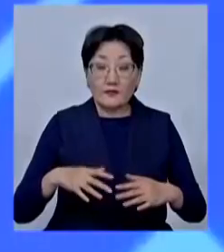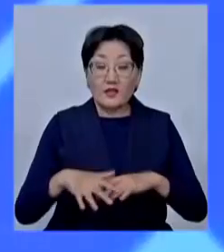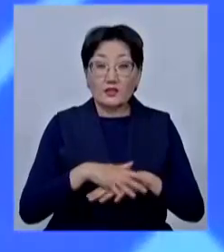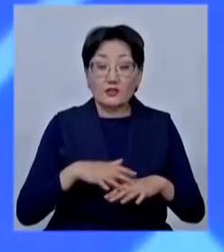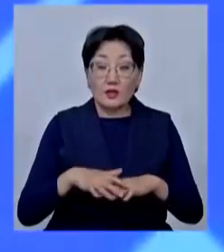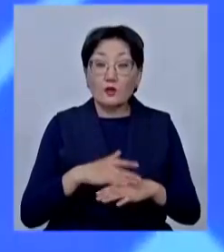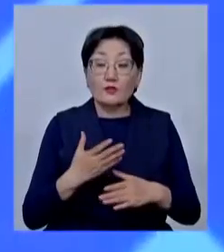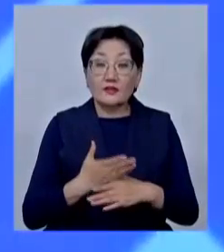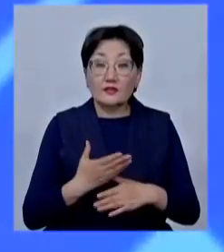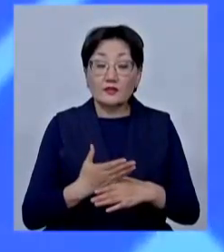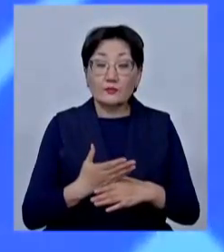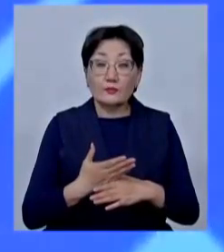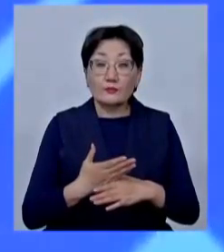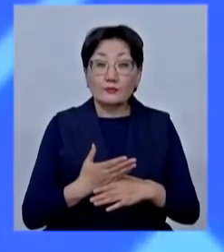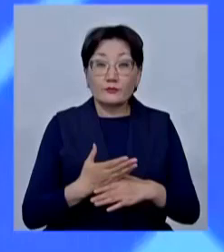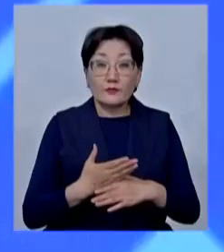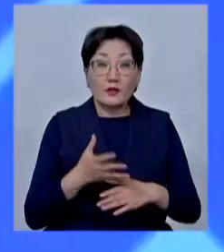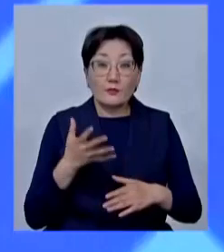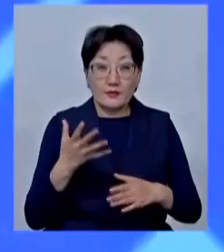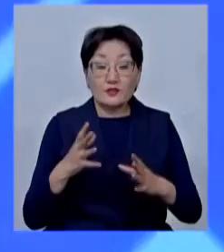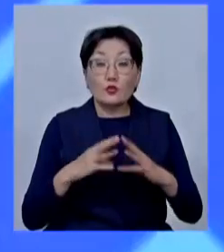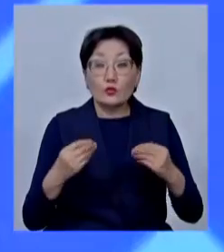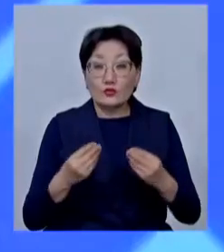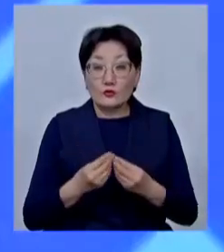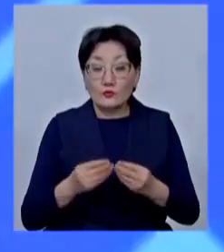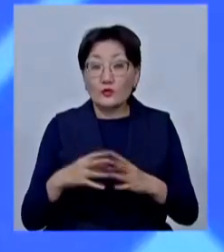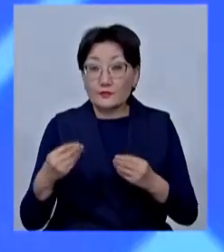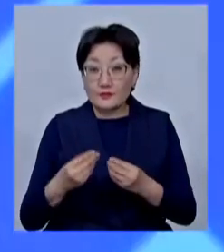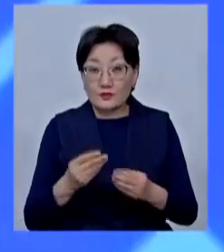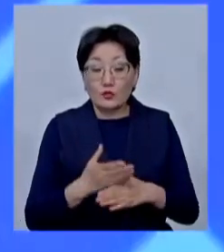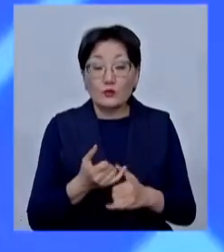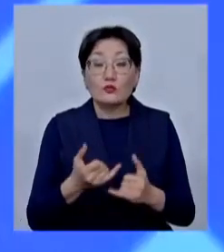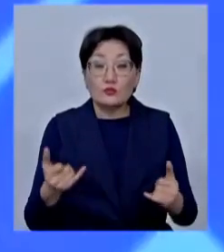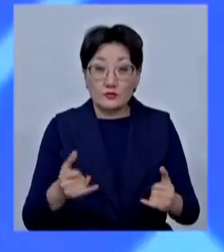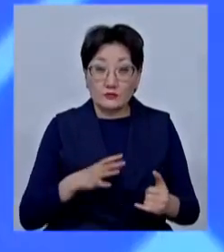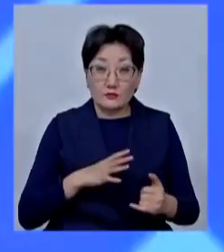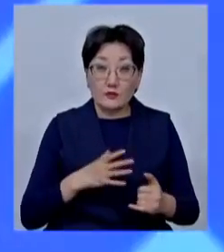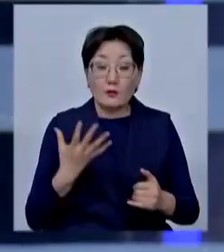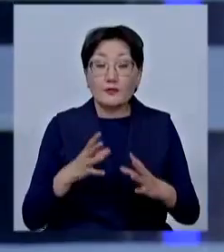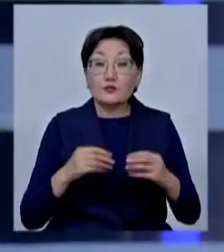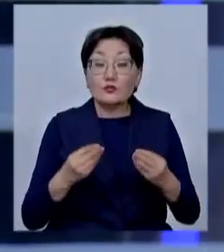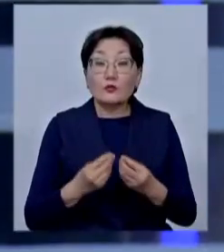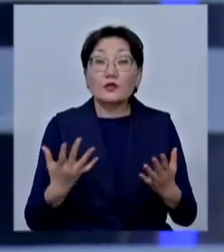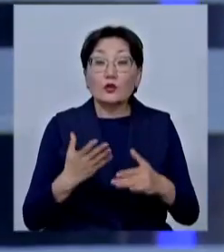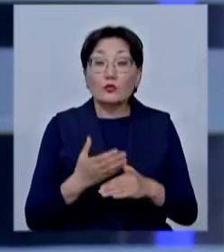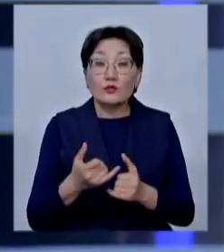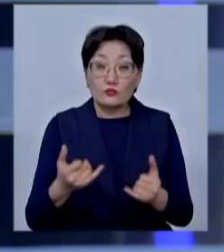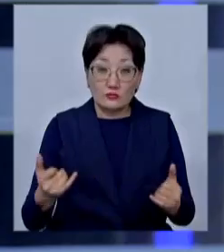халықтың арқасында 5 отбасыға көмек көрсеттік. 5 отбасыға, иә? Қандай көмек?